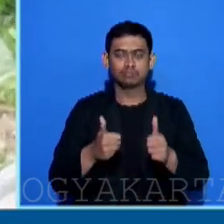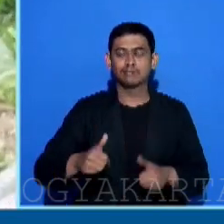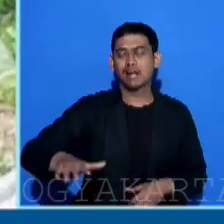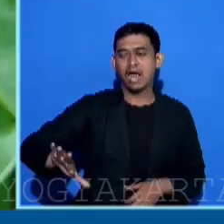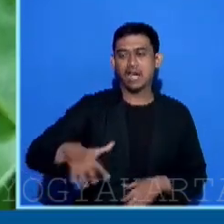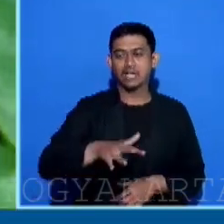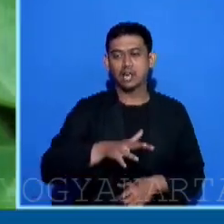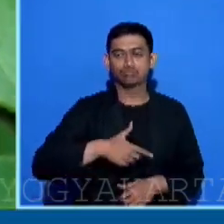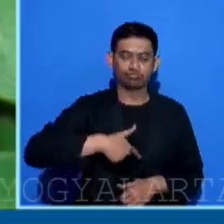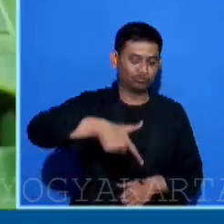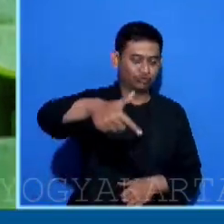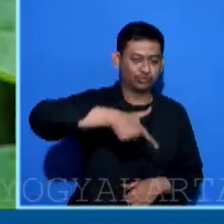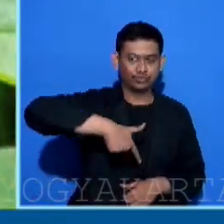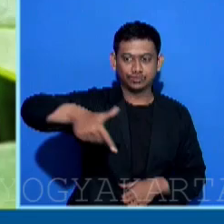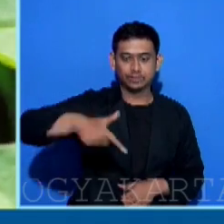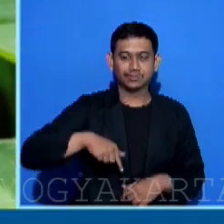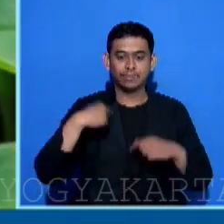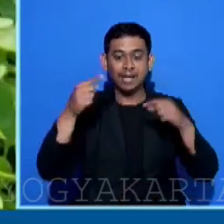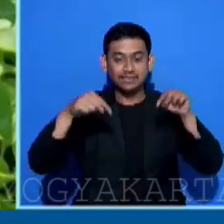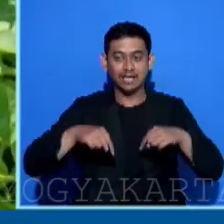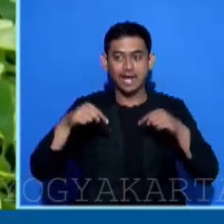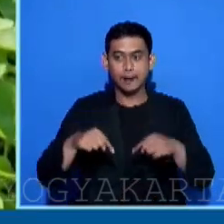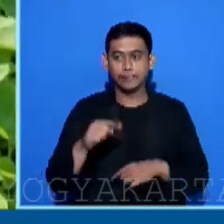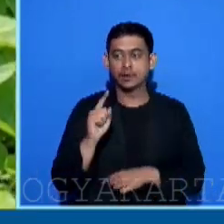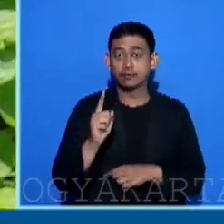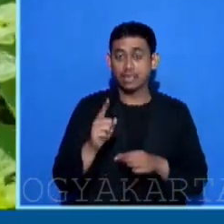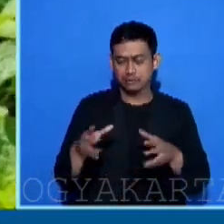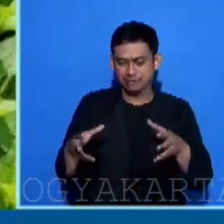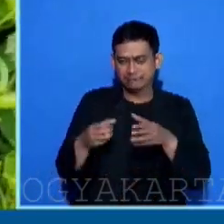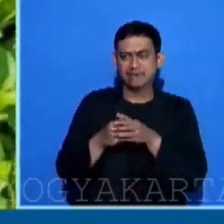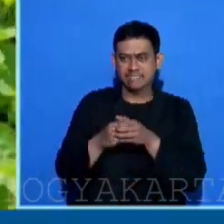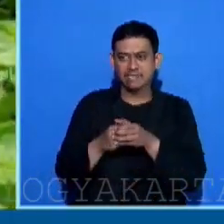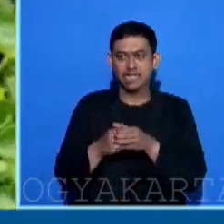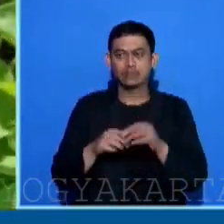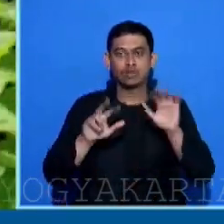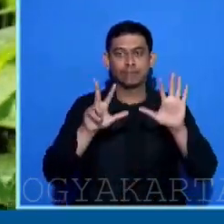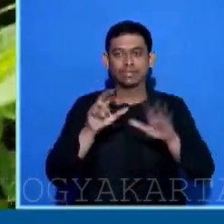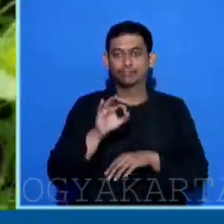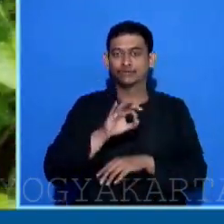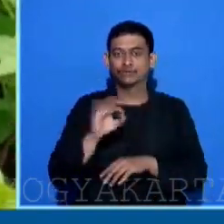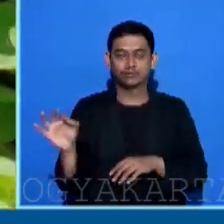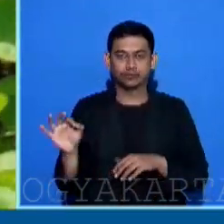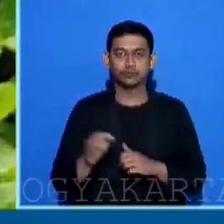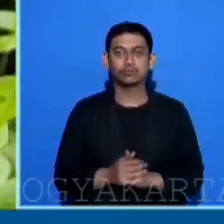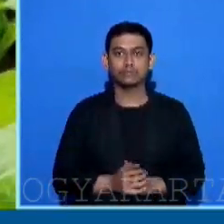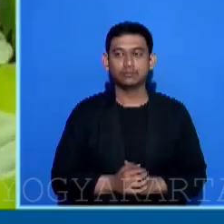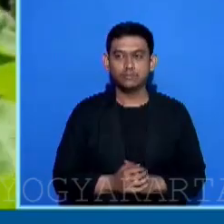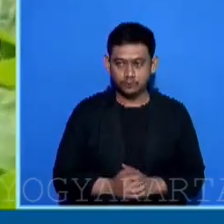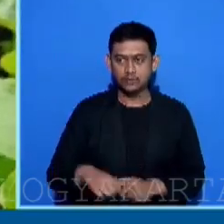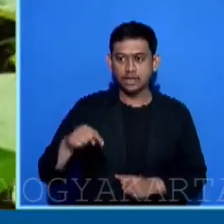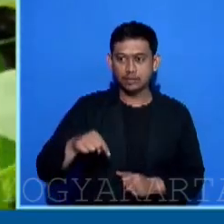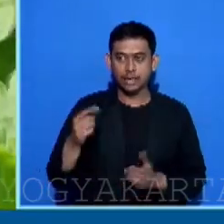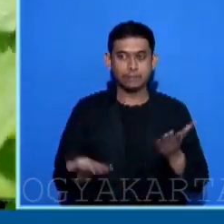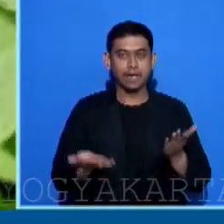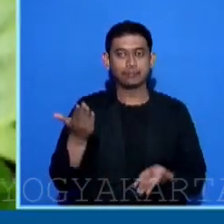disiram Oh ing wekdal sak Menik setunggal iket dipun kertoji r000 Regi Menik kapitangsahe kabandingaken